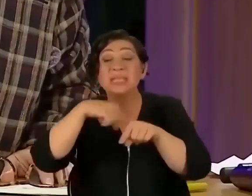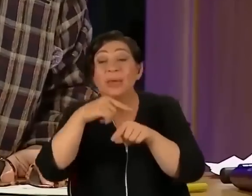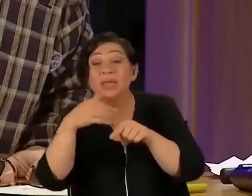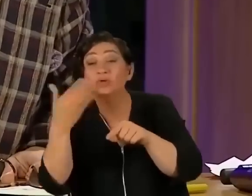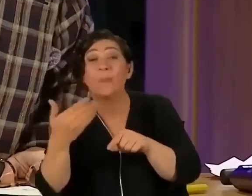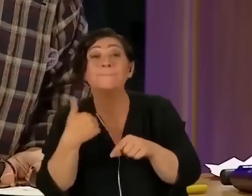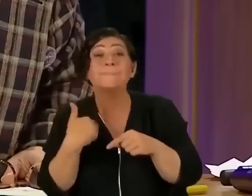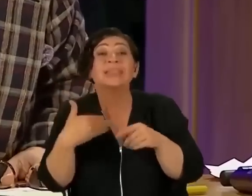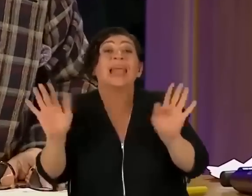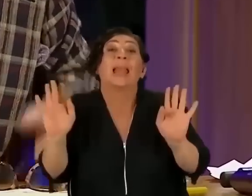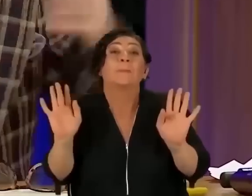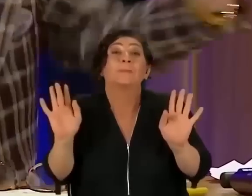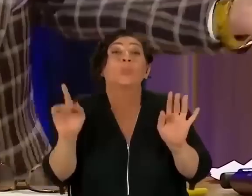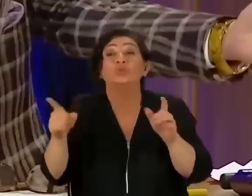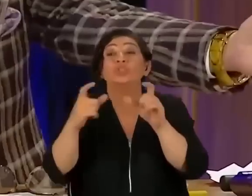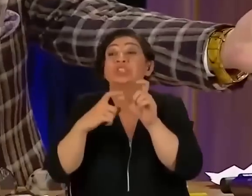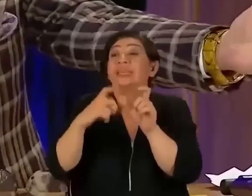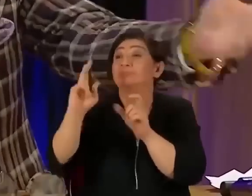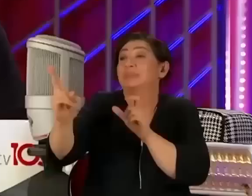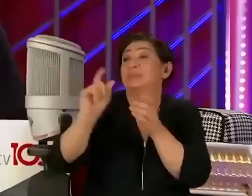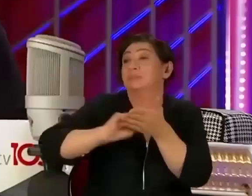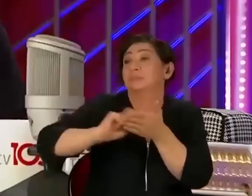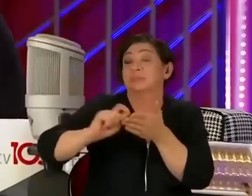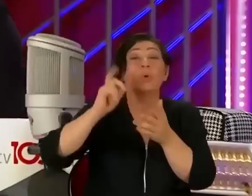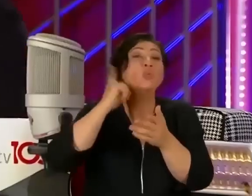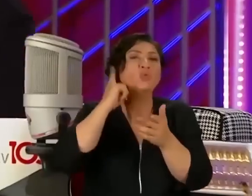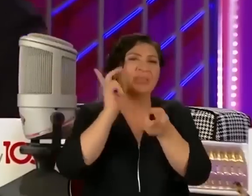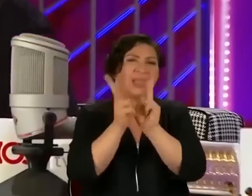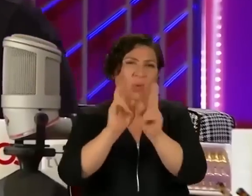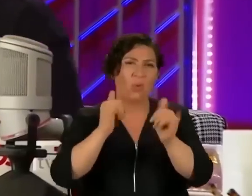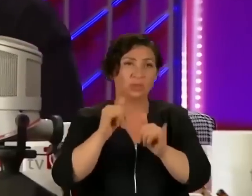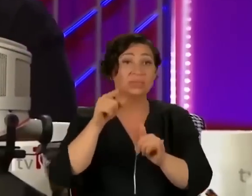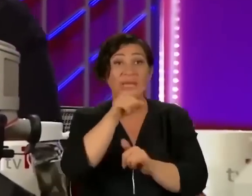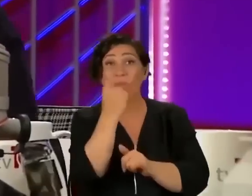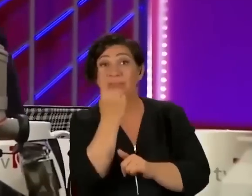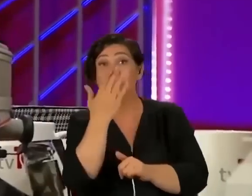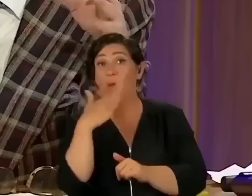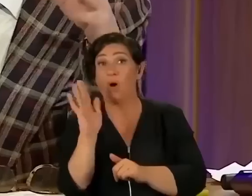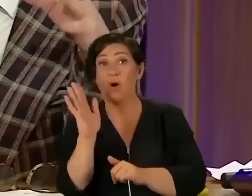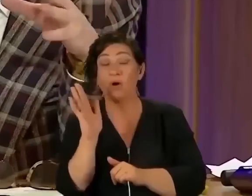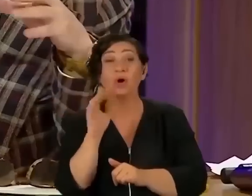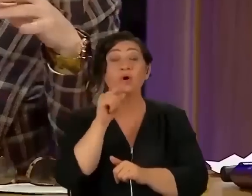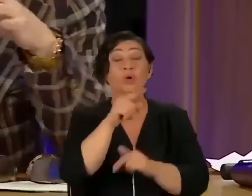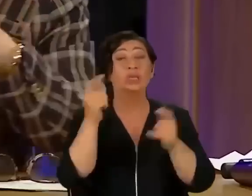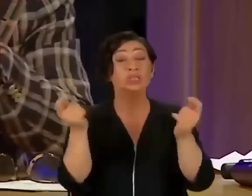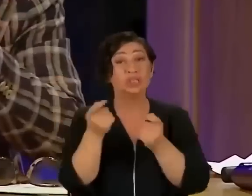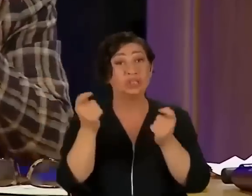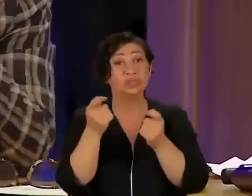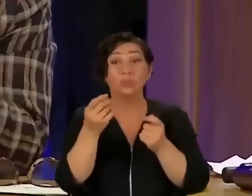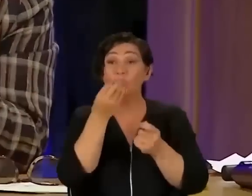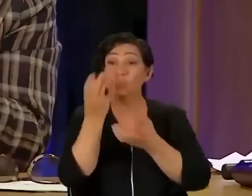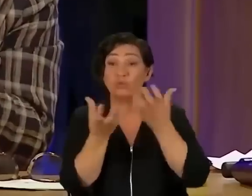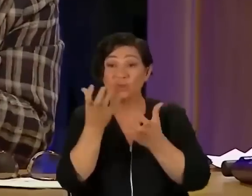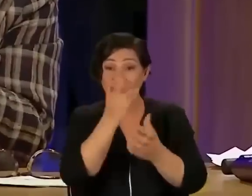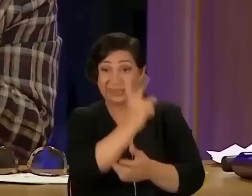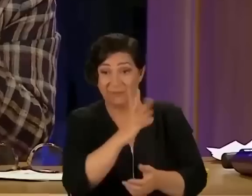sonra ben değilim bu. Bu Shakespeare. Şimdi sende öyle bir şey yok. Evet. Bu işin